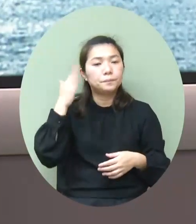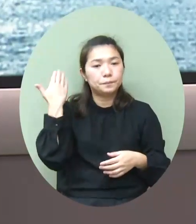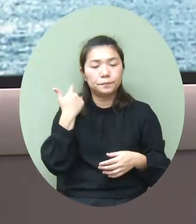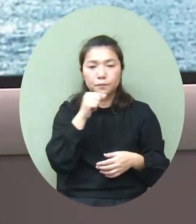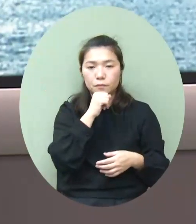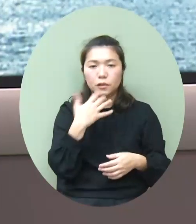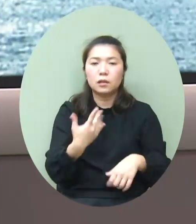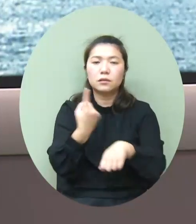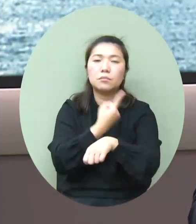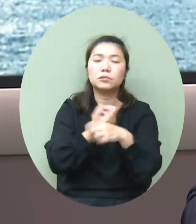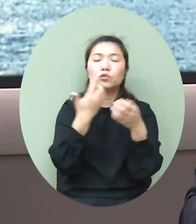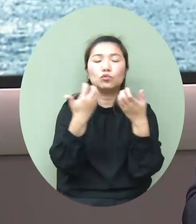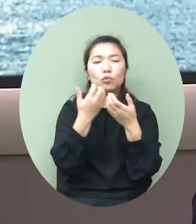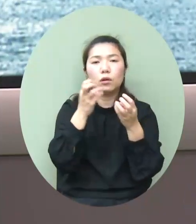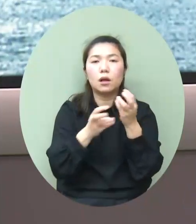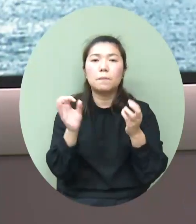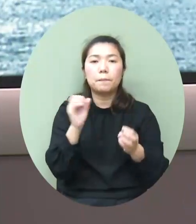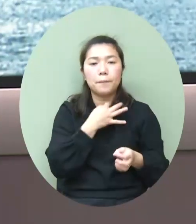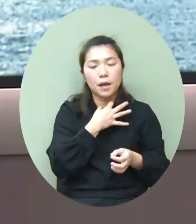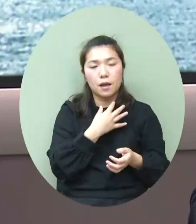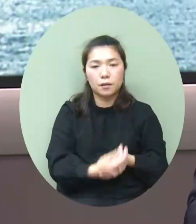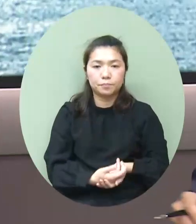者没有使用话筒，暂时没有数据。